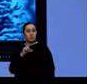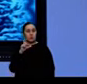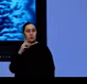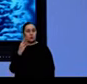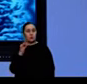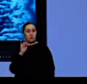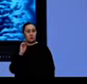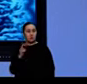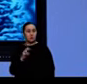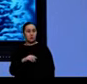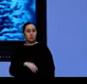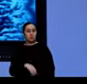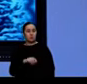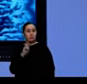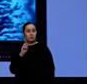eshik,